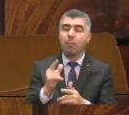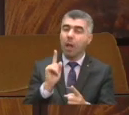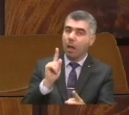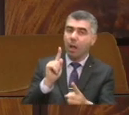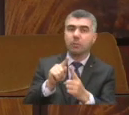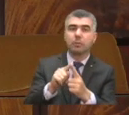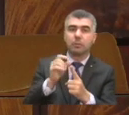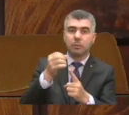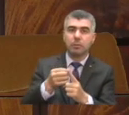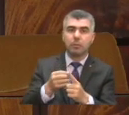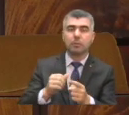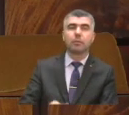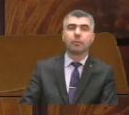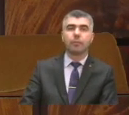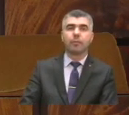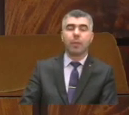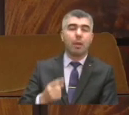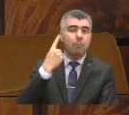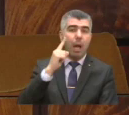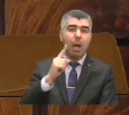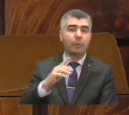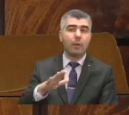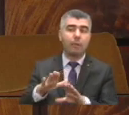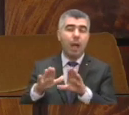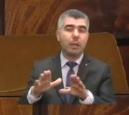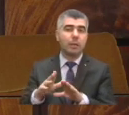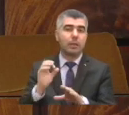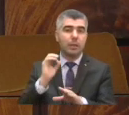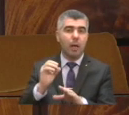يقع في البر، وخاصة الحكومة ما تنساهمش في